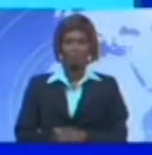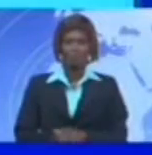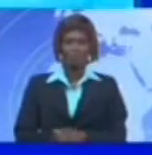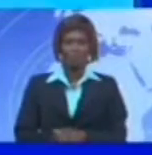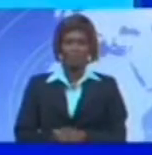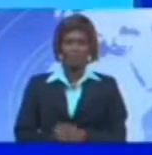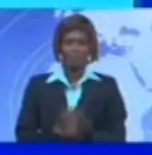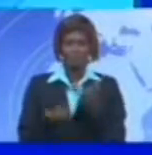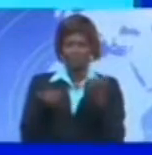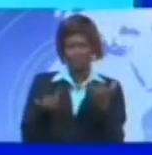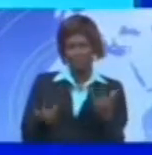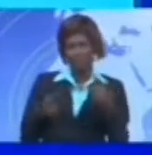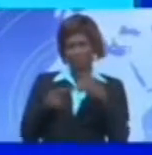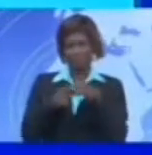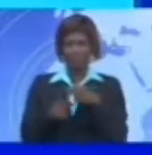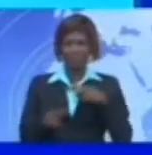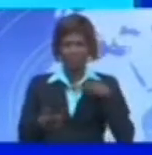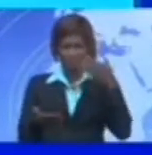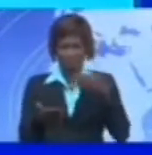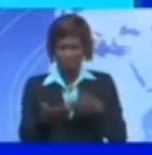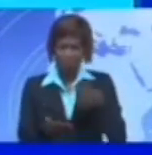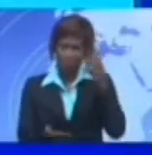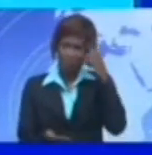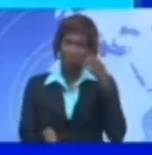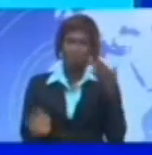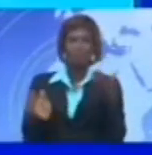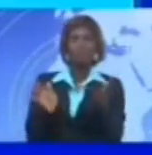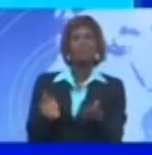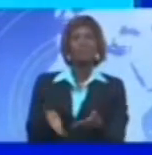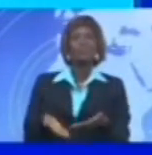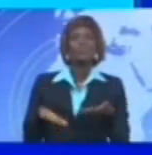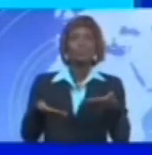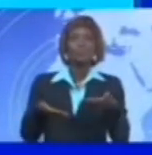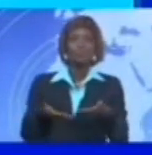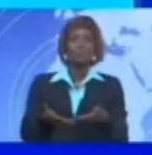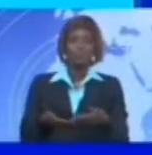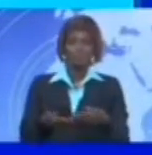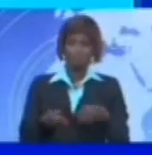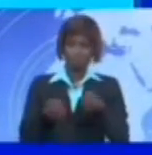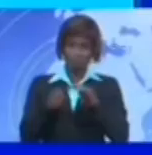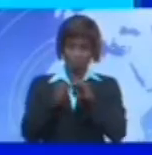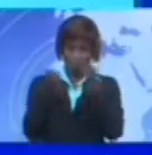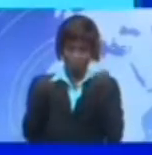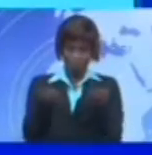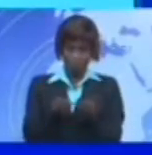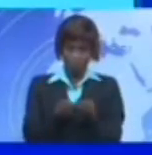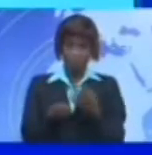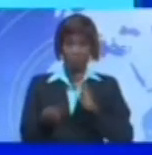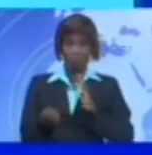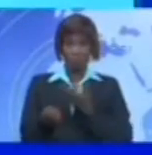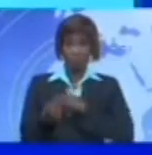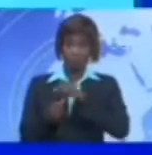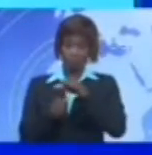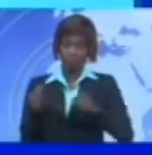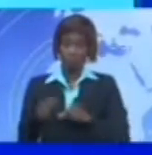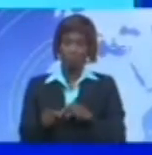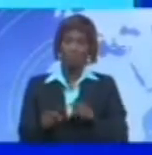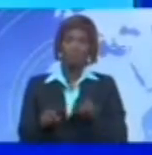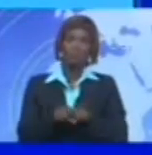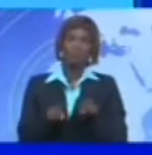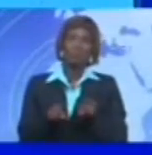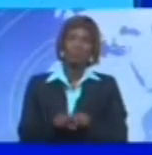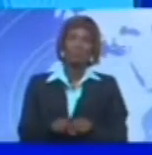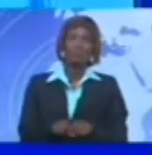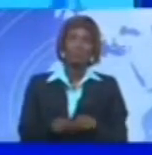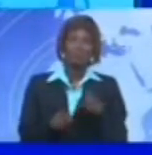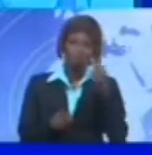Ben aujourd'hui, je viens simplement présenter la structure InterL. Comme vous disiez, j'en suis la promotrice, mais également la souligner la journée de la femme, la journée nationale de la